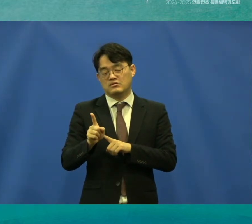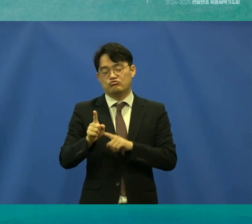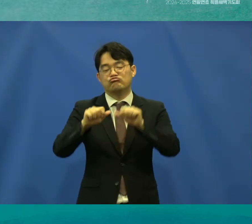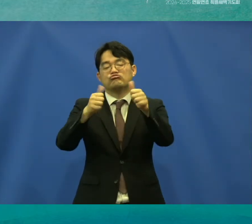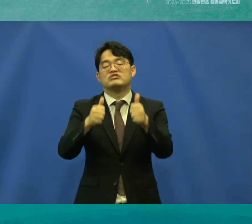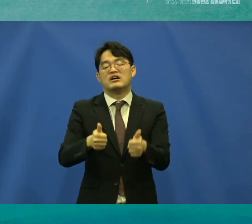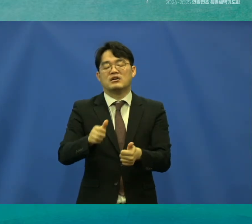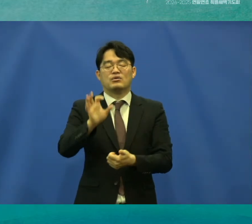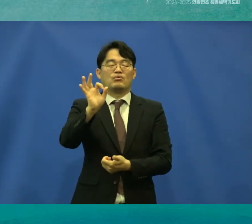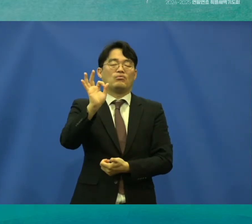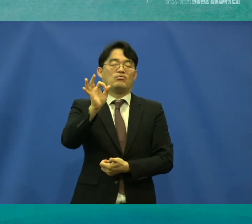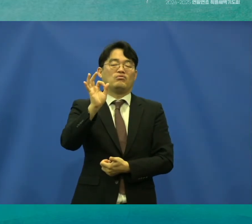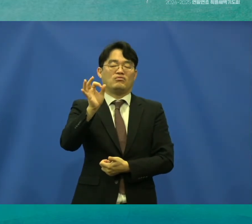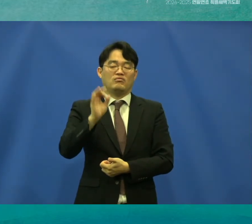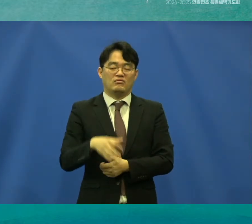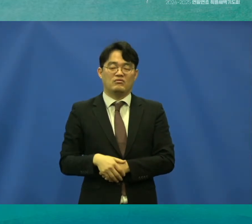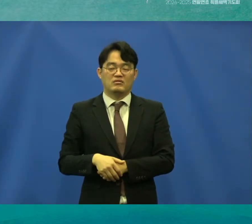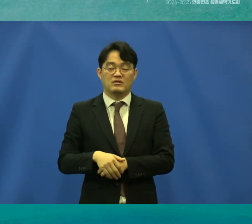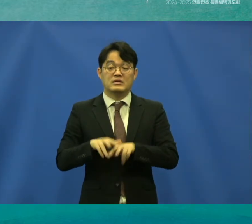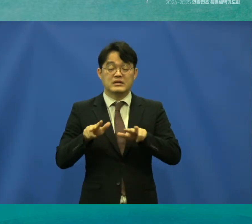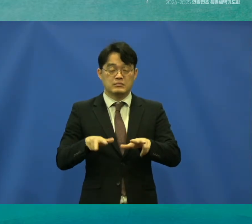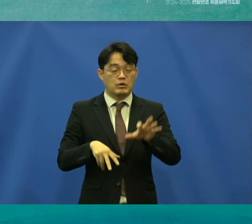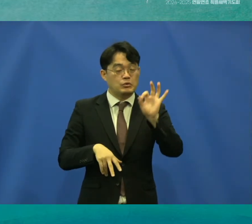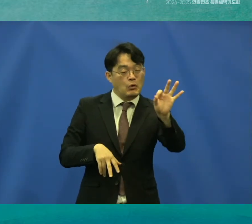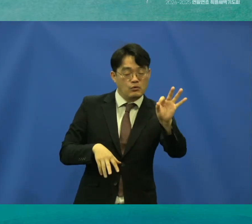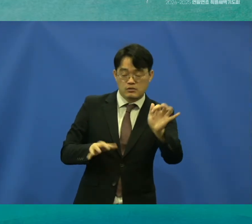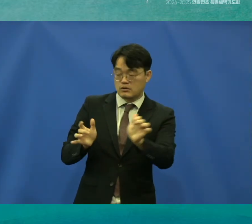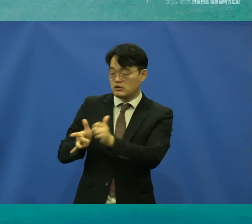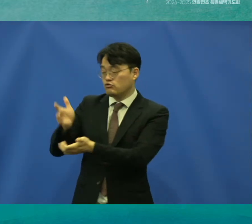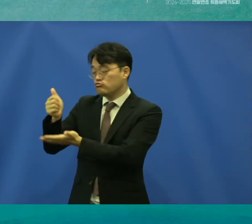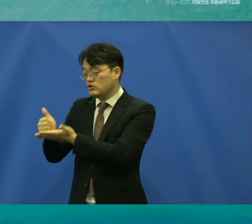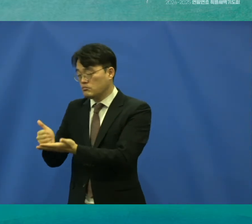무엇이 귀중한지 그 가치를 모르는 사람,